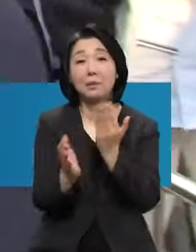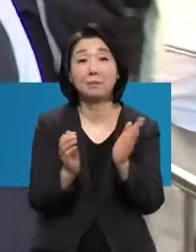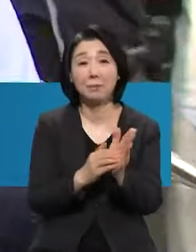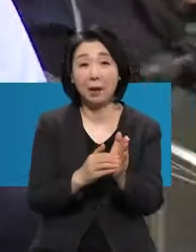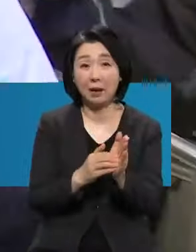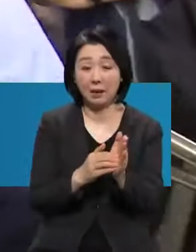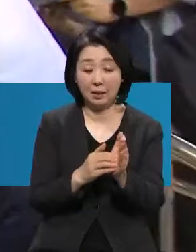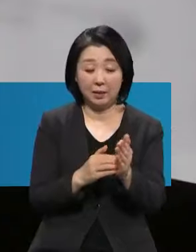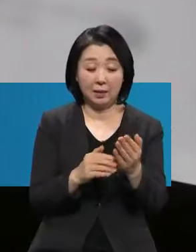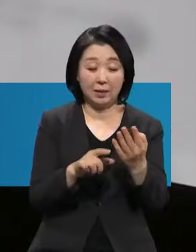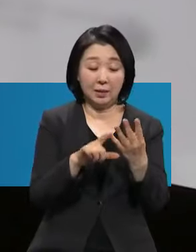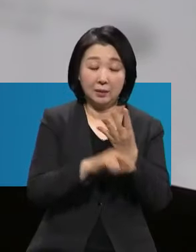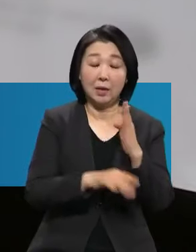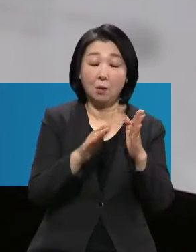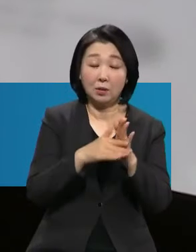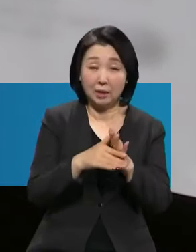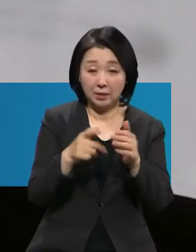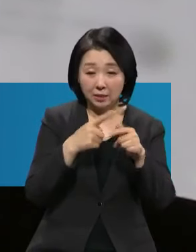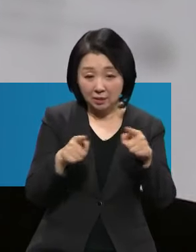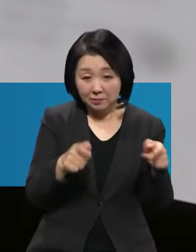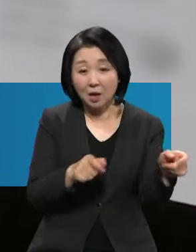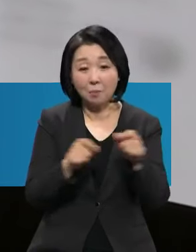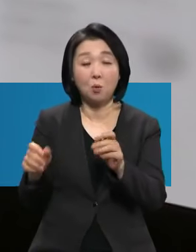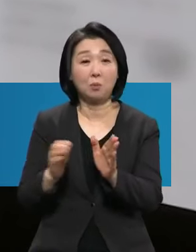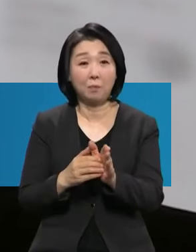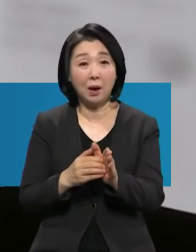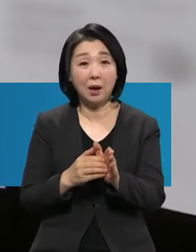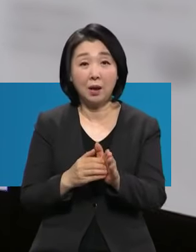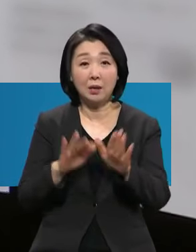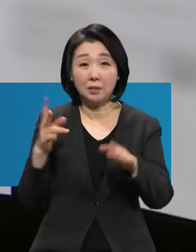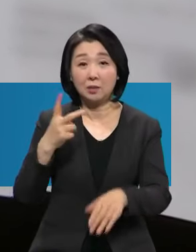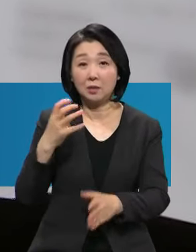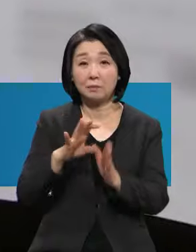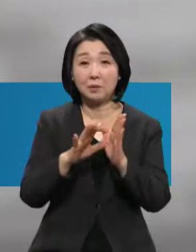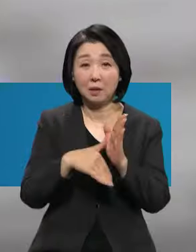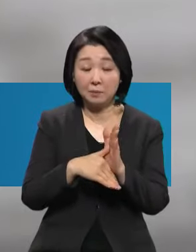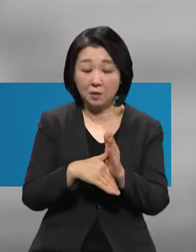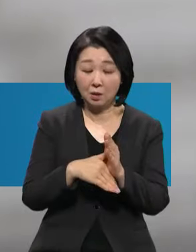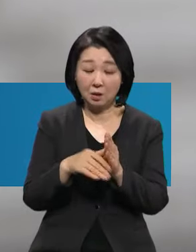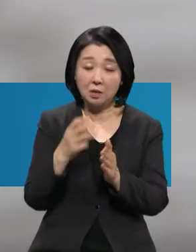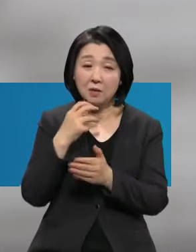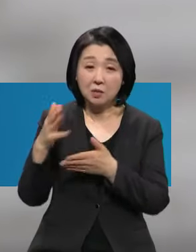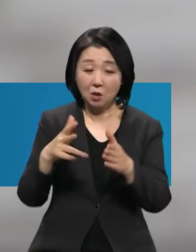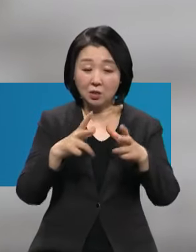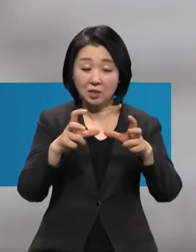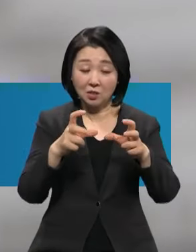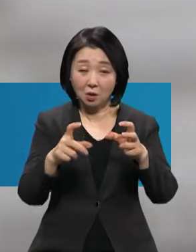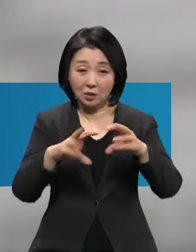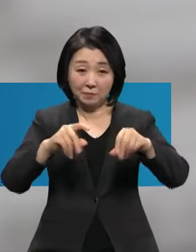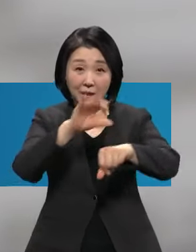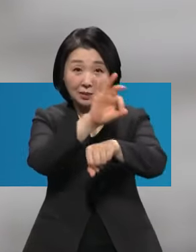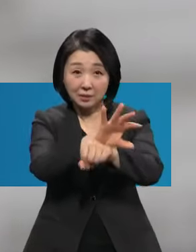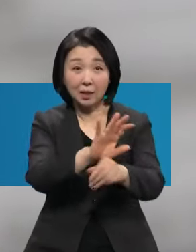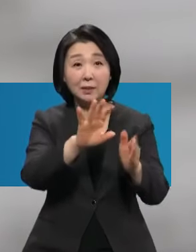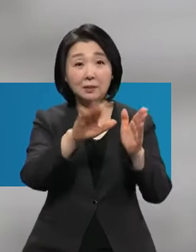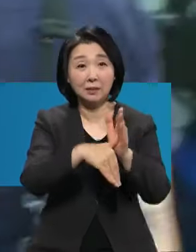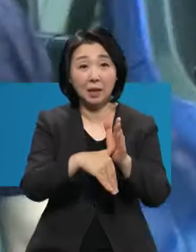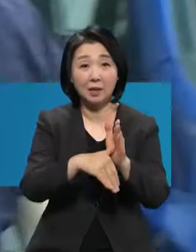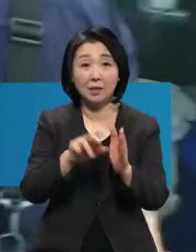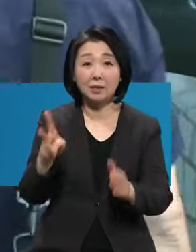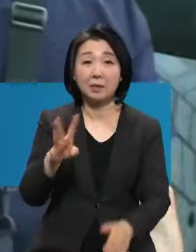심사에선 심사 보류 판정을 받았습니다 최신은 2013년 경기 성남시의 땅을 매입하는 과정에서 총